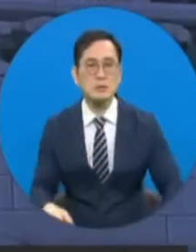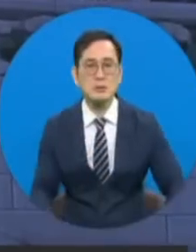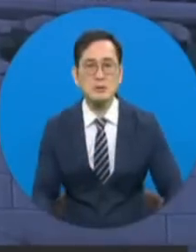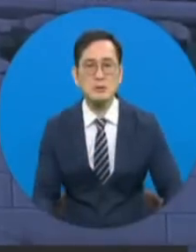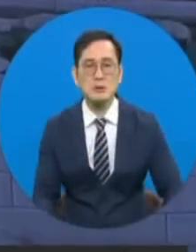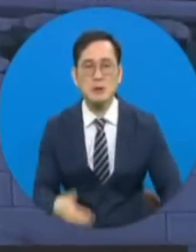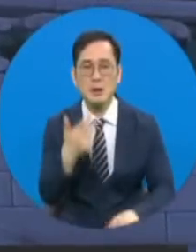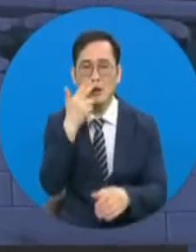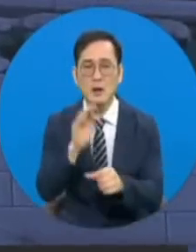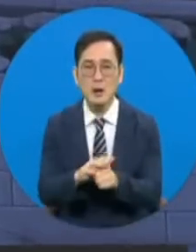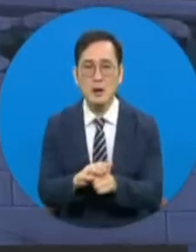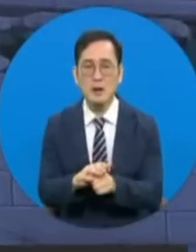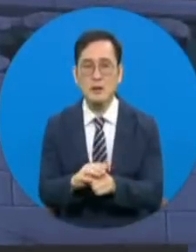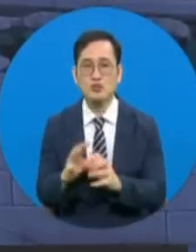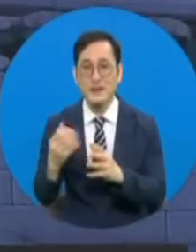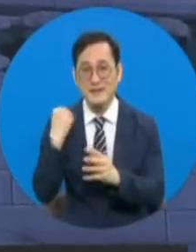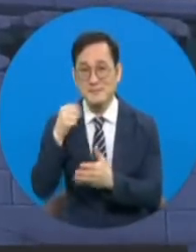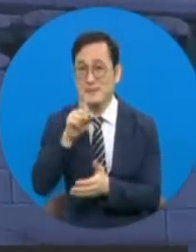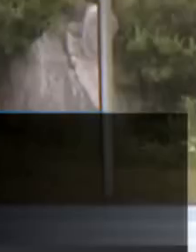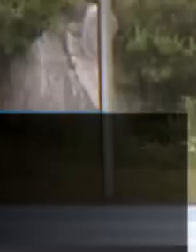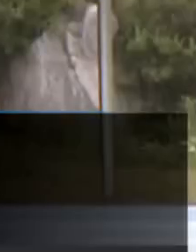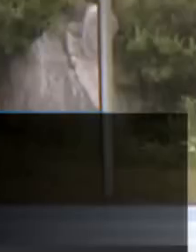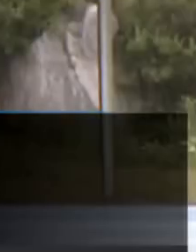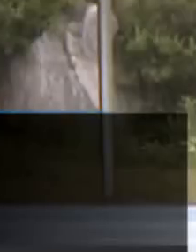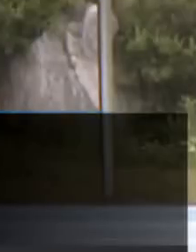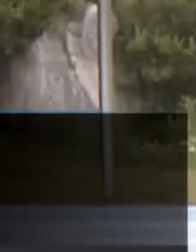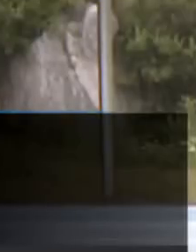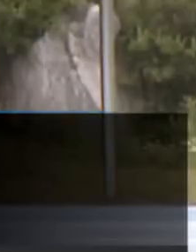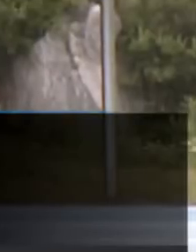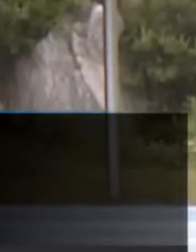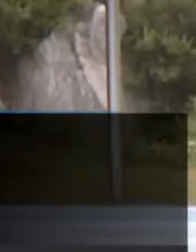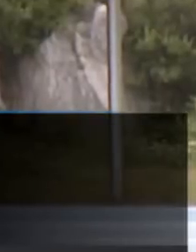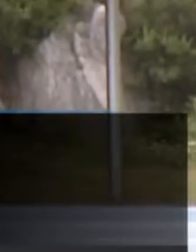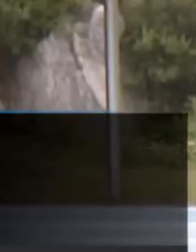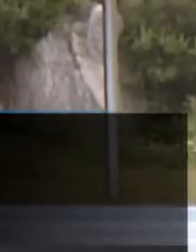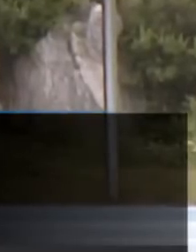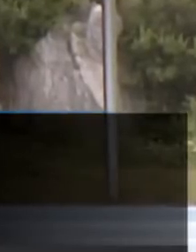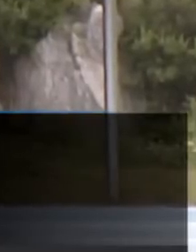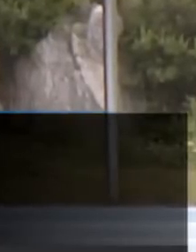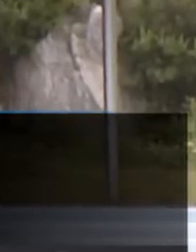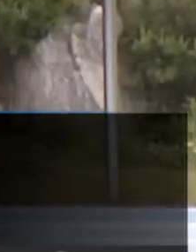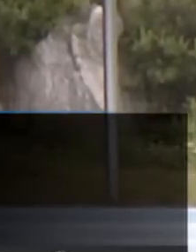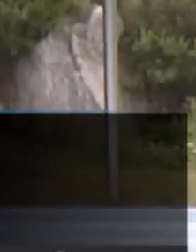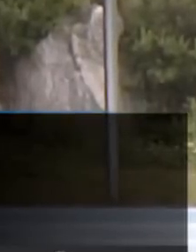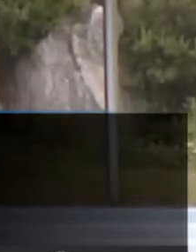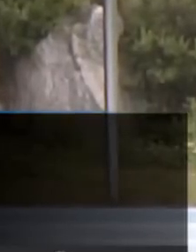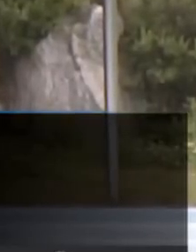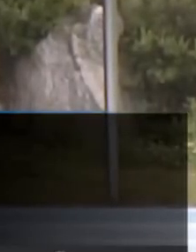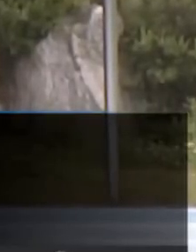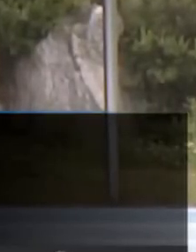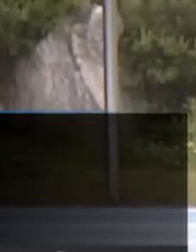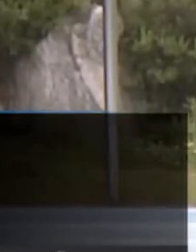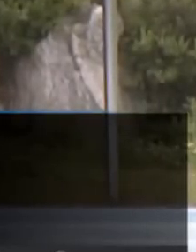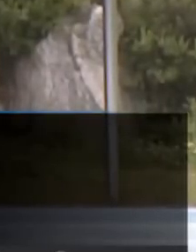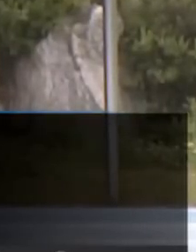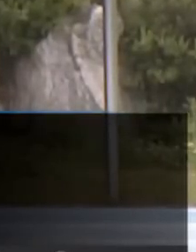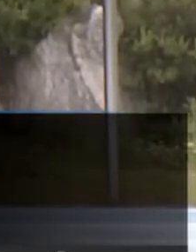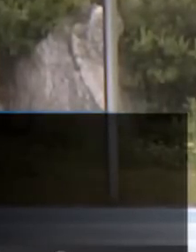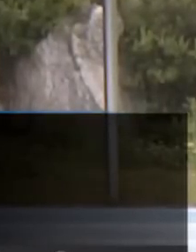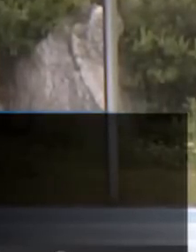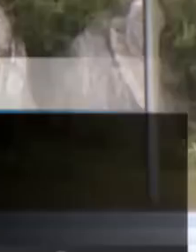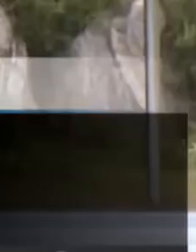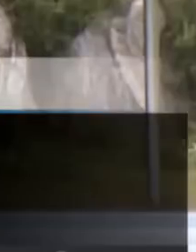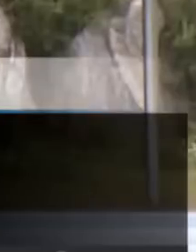김기현 대표 어떤 반응을 보였을까요 들어보시죠 선관위에서 감사원 감사 못 받겠다고 했는데 어떻게